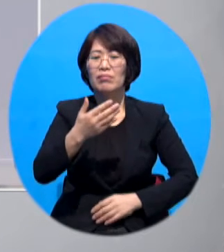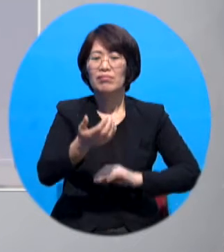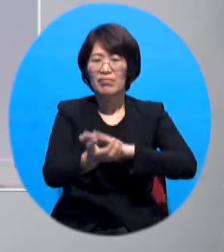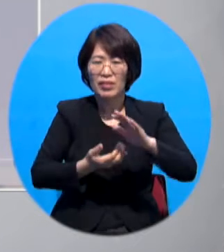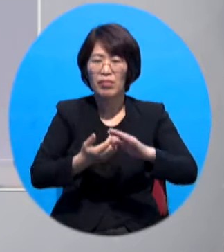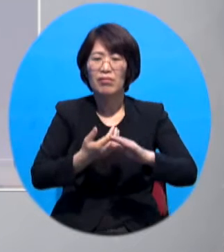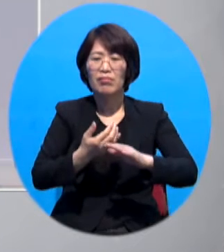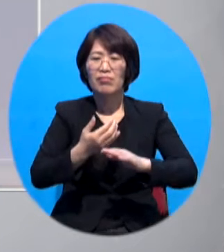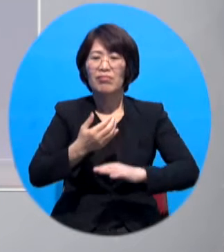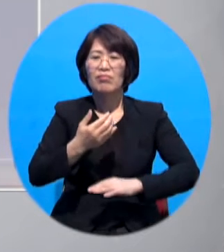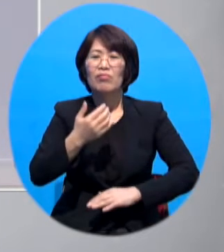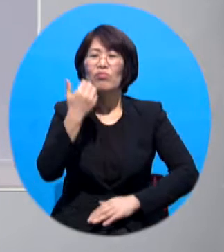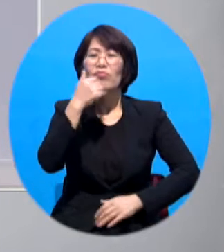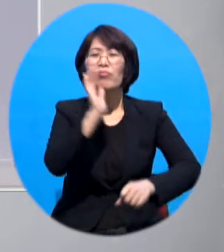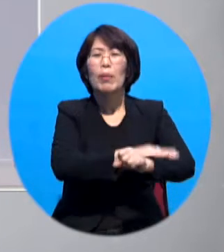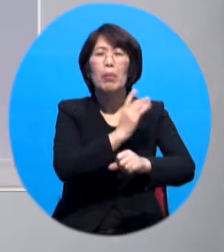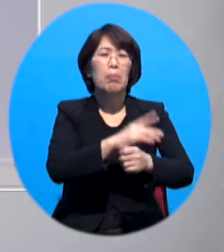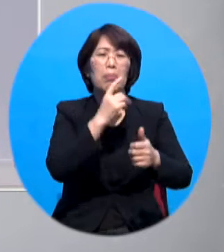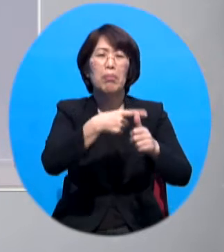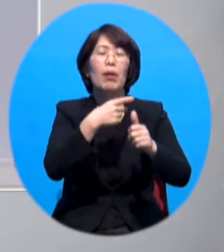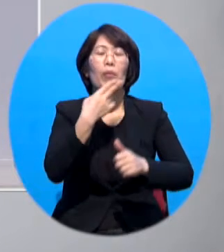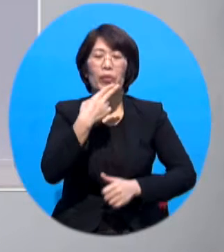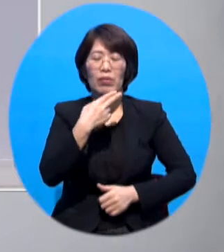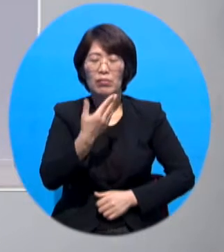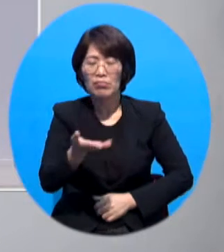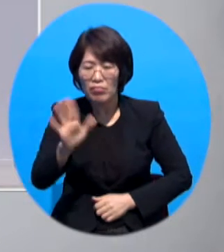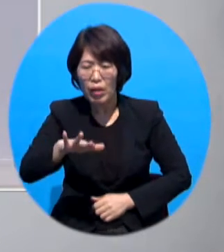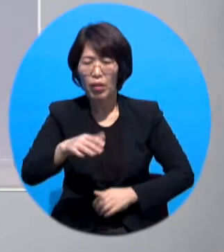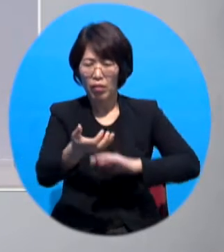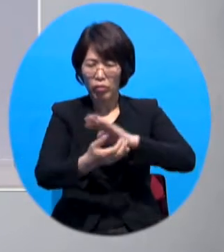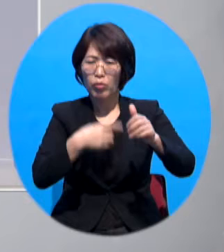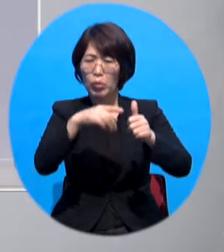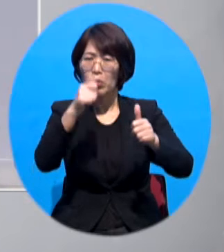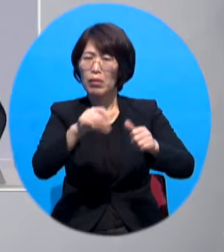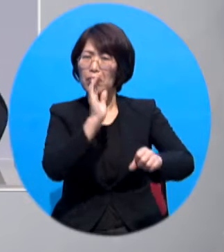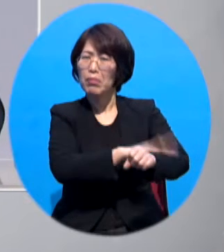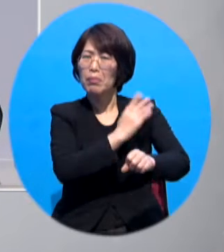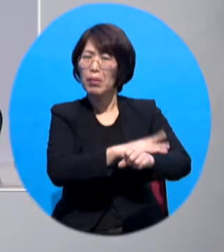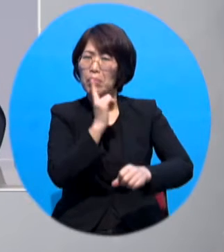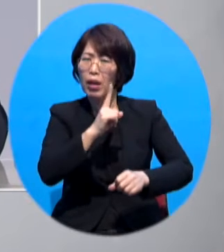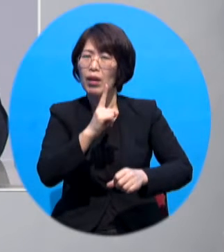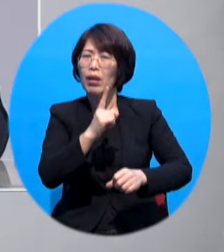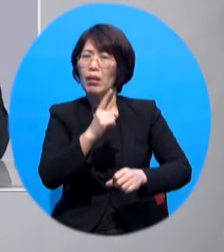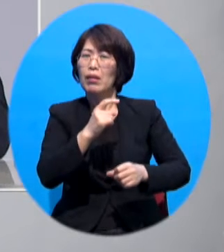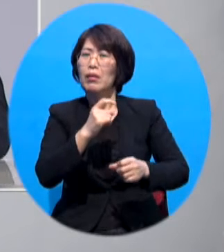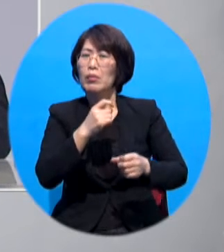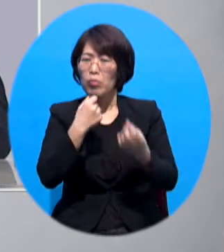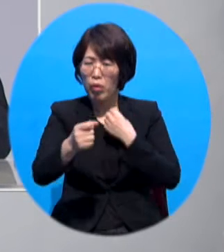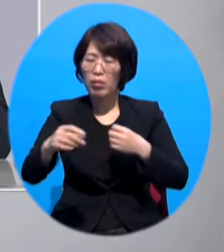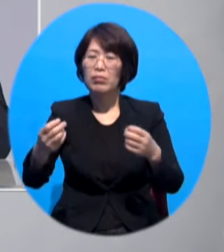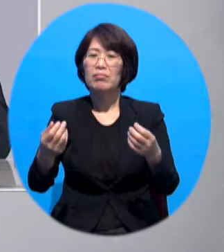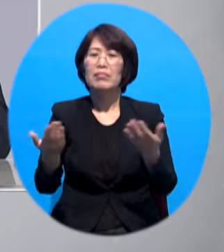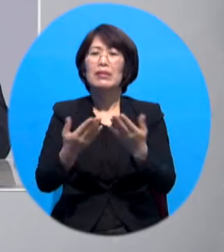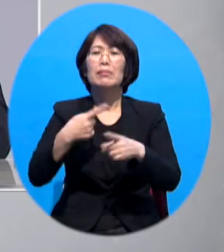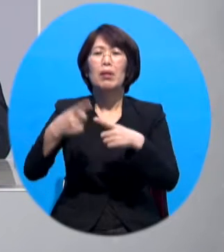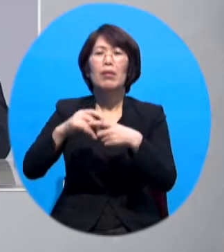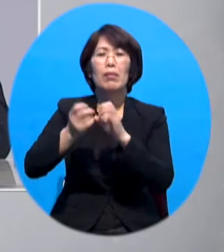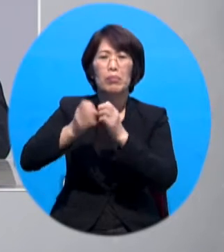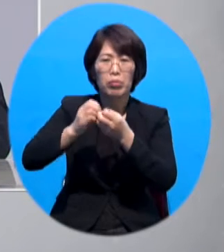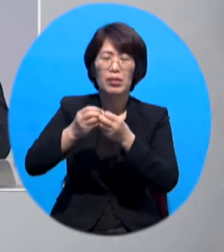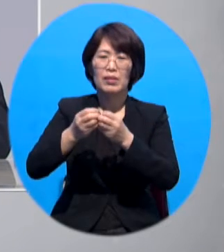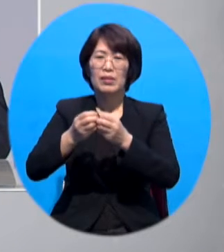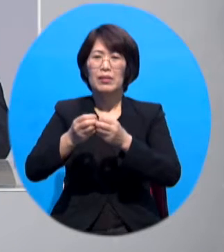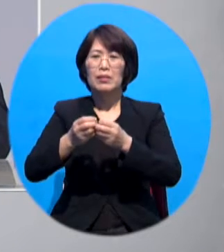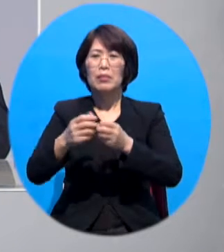않았습니다 그런데 전임 교육관 핑계만 되면서 금 평 저작 뇌물 황제의 전 검찰